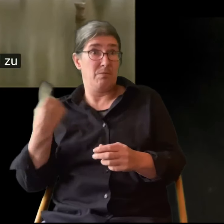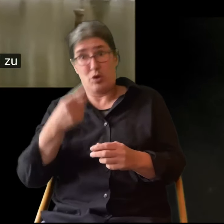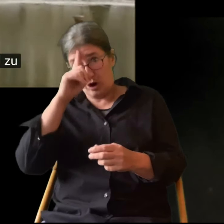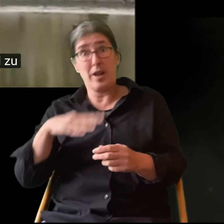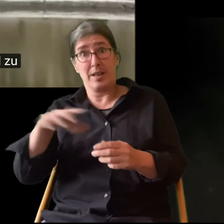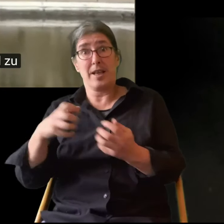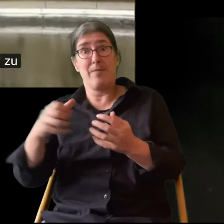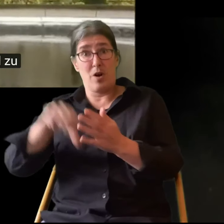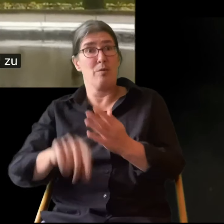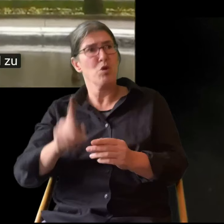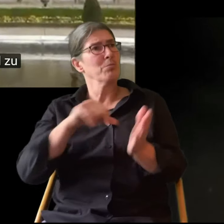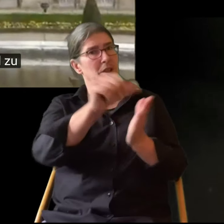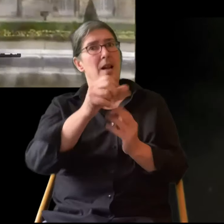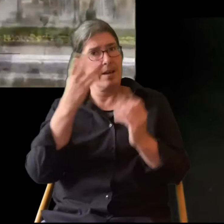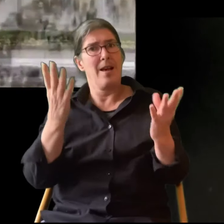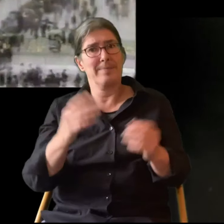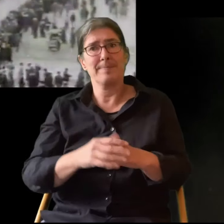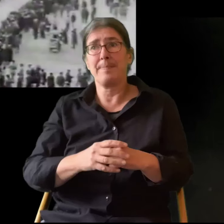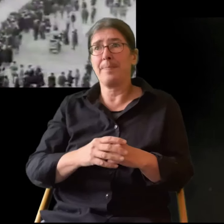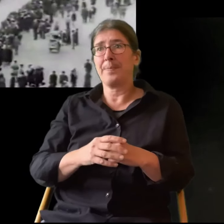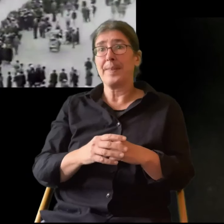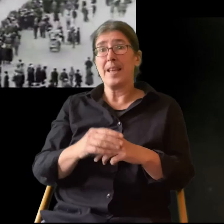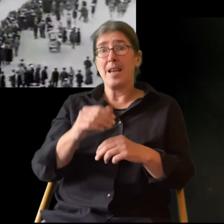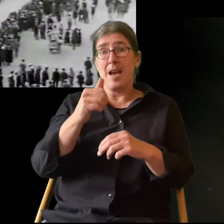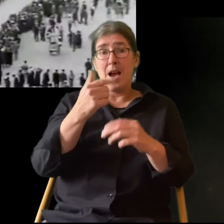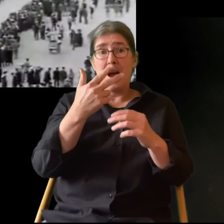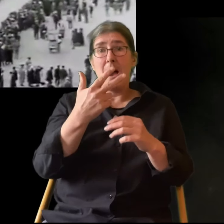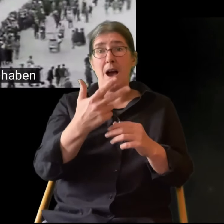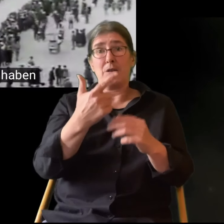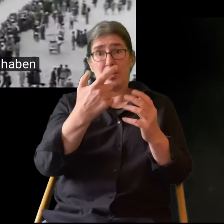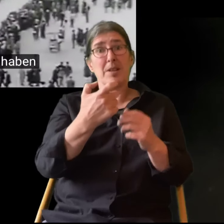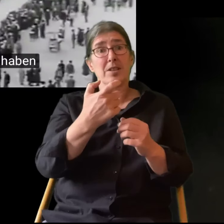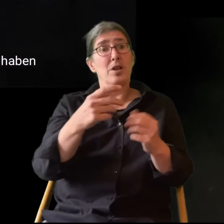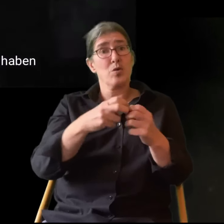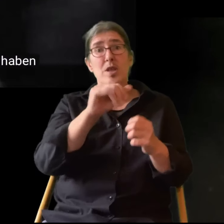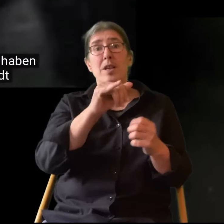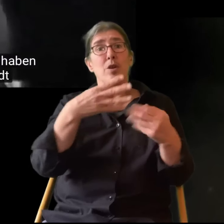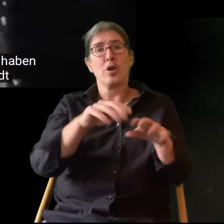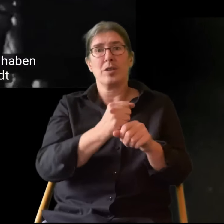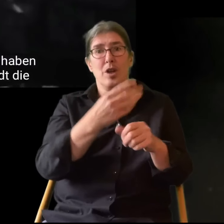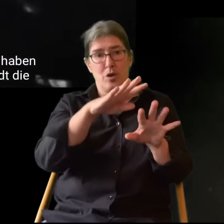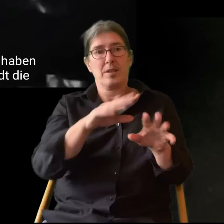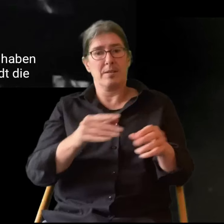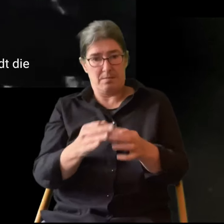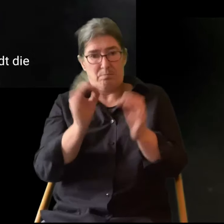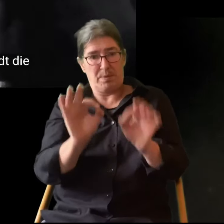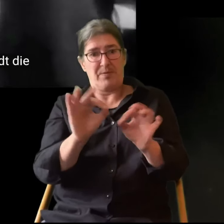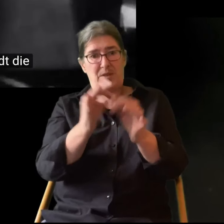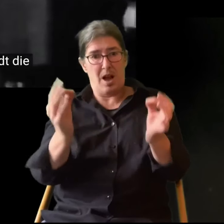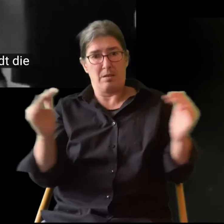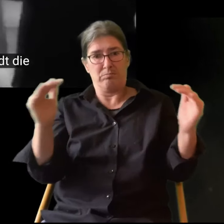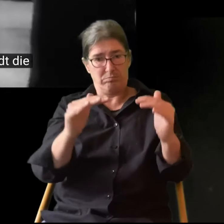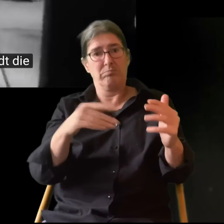28. Juni 1919, Tag der Unterzeichnung. 32 Siegermächte haben Delegierte nach Versailles entsandt. Die meisten